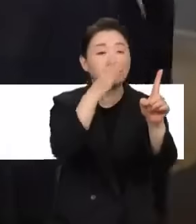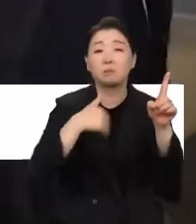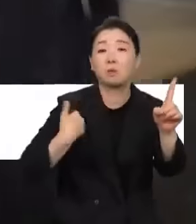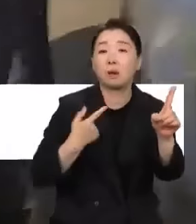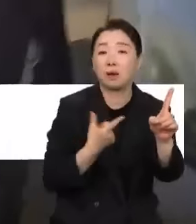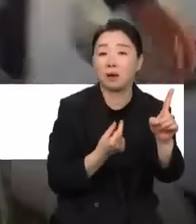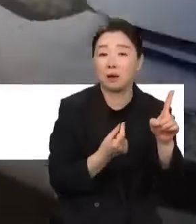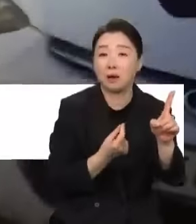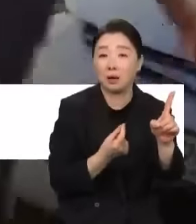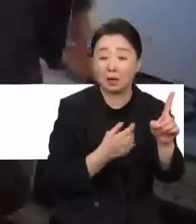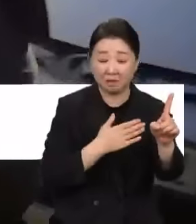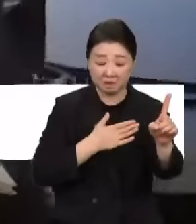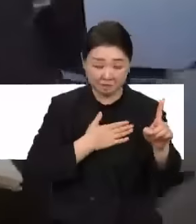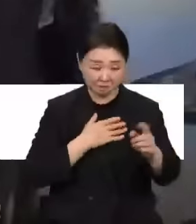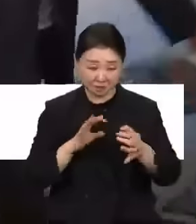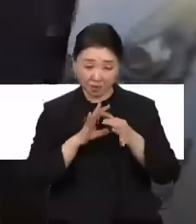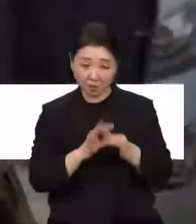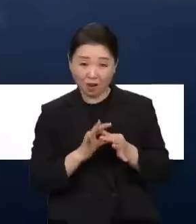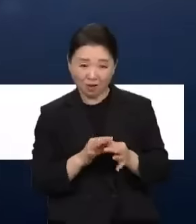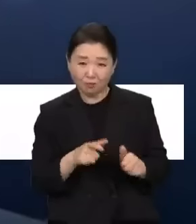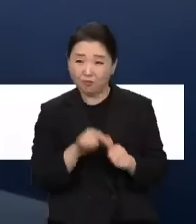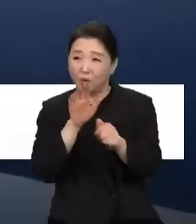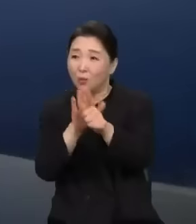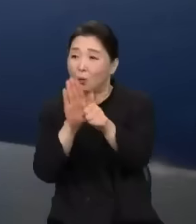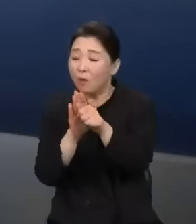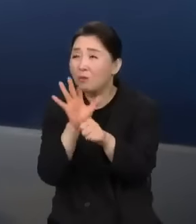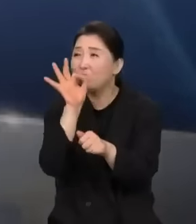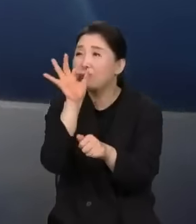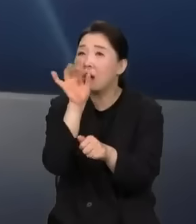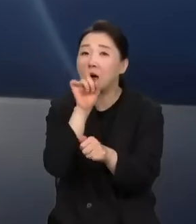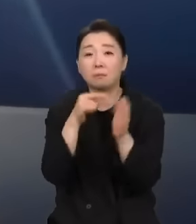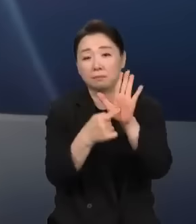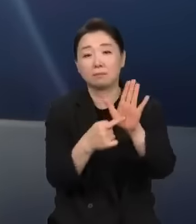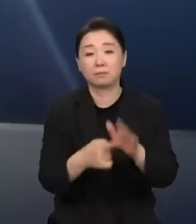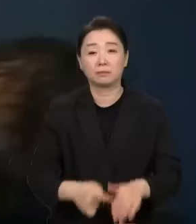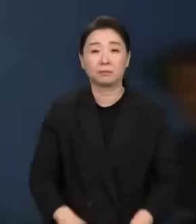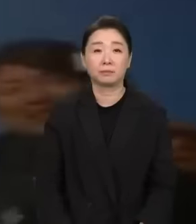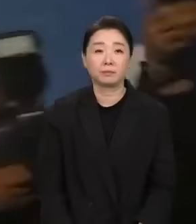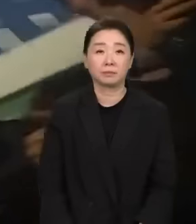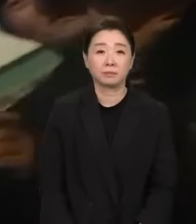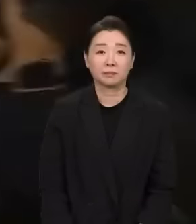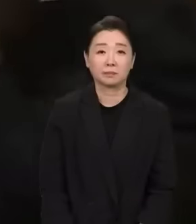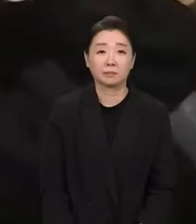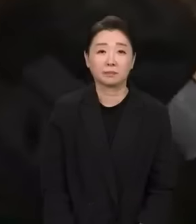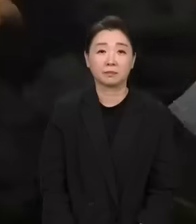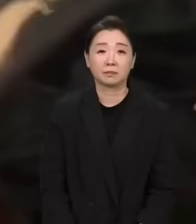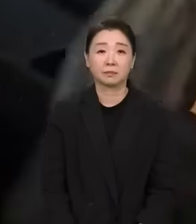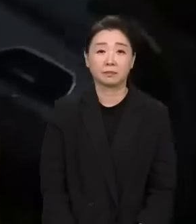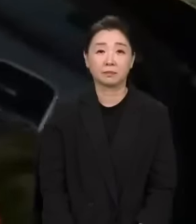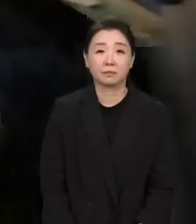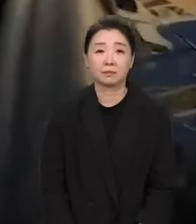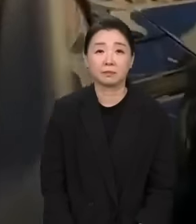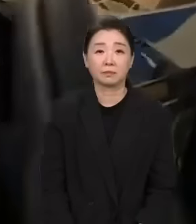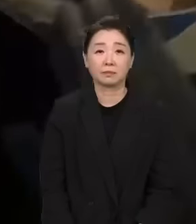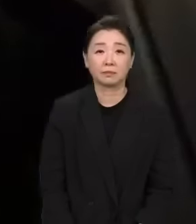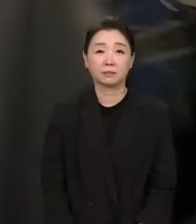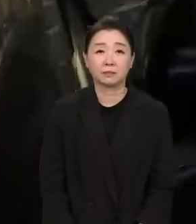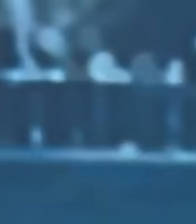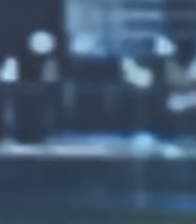아니라 자신을 둘러싼 구명로비가 있을 수도 없다고 밝혔습니다. JTBC 김지아입니다.